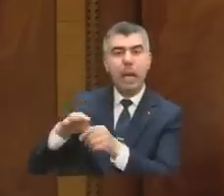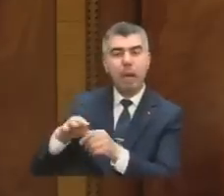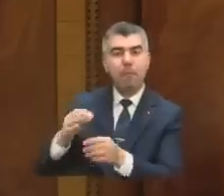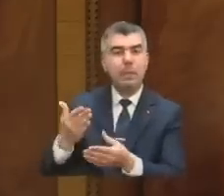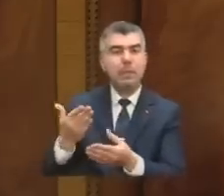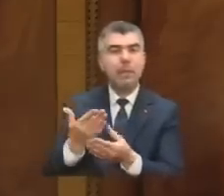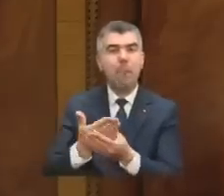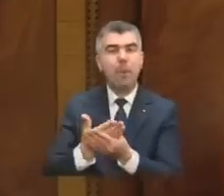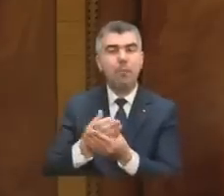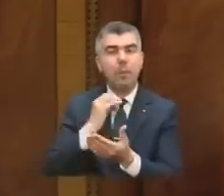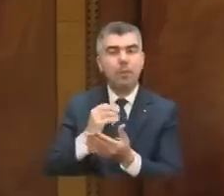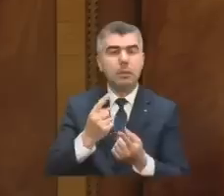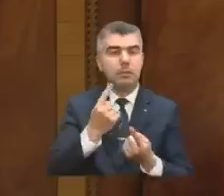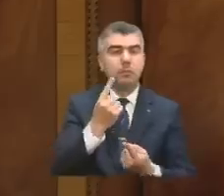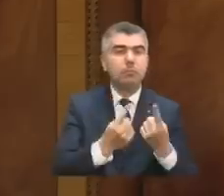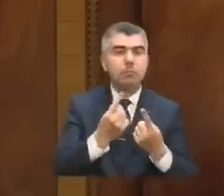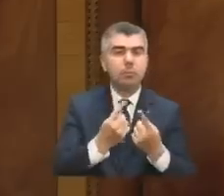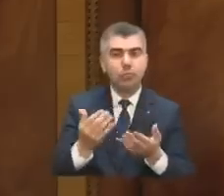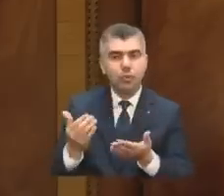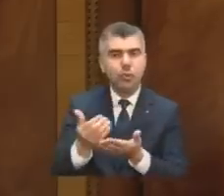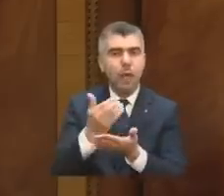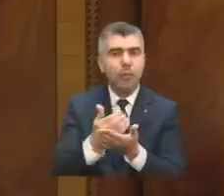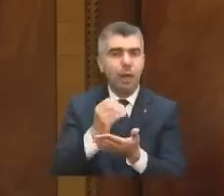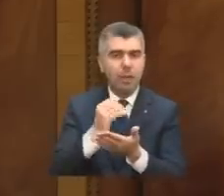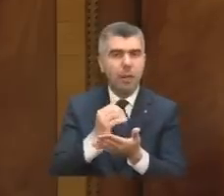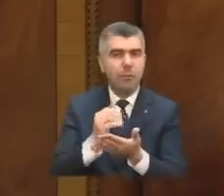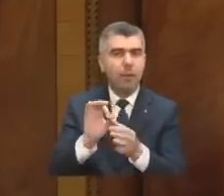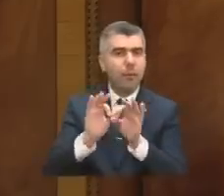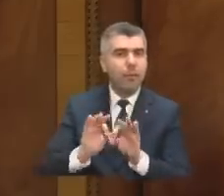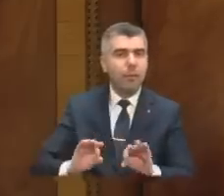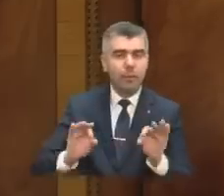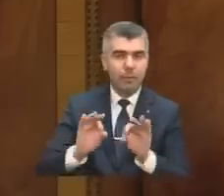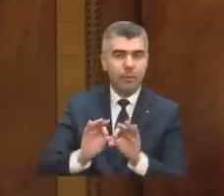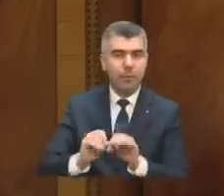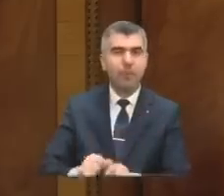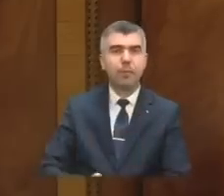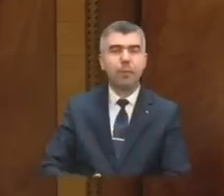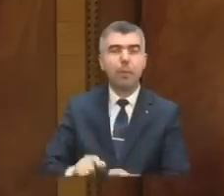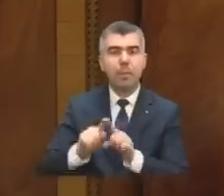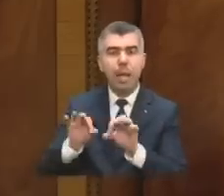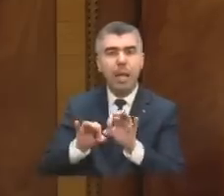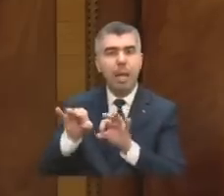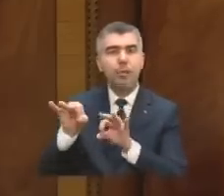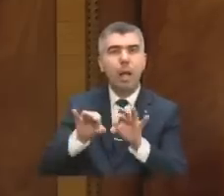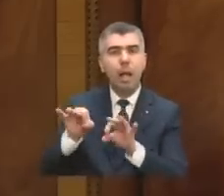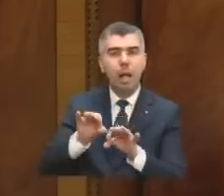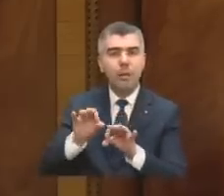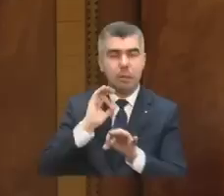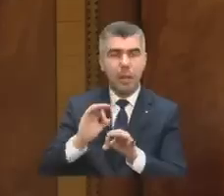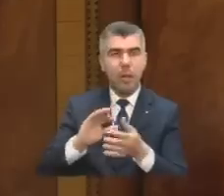اختلالات في فرض وتحصيل المداخيل الجماعيه والتقصير في اتخاذ الاجراءات اللازمه